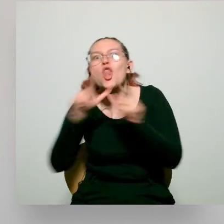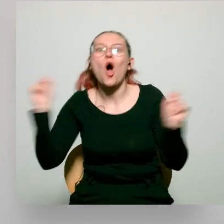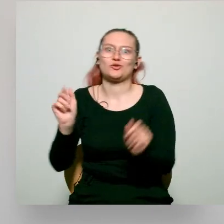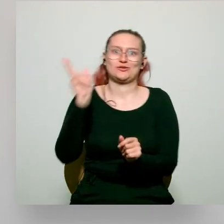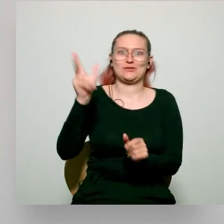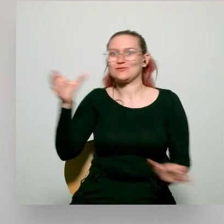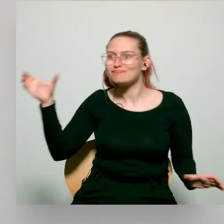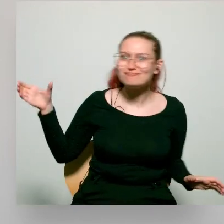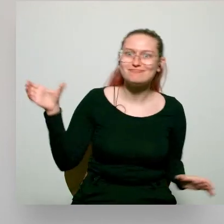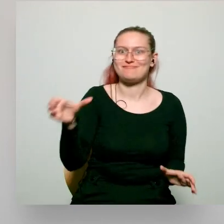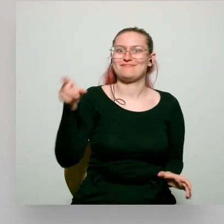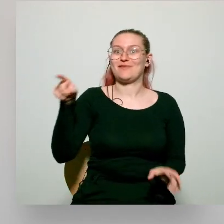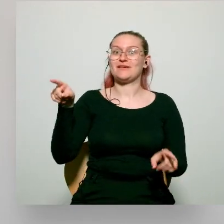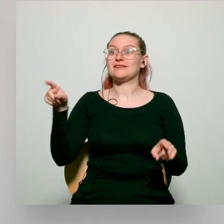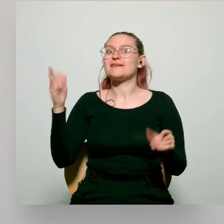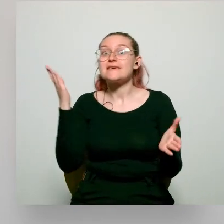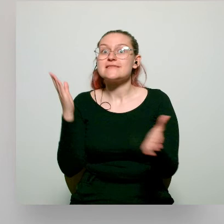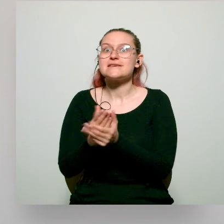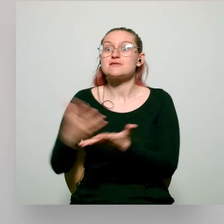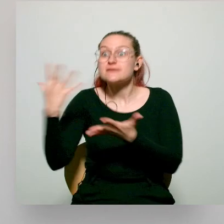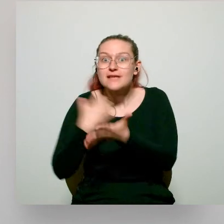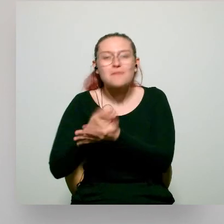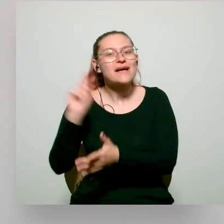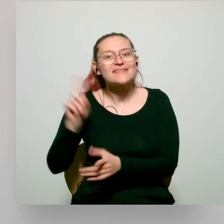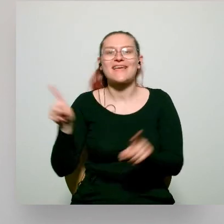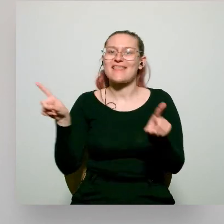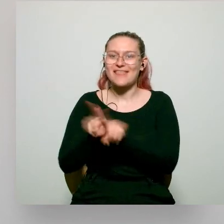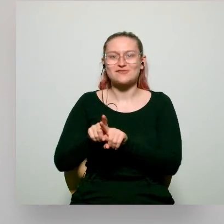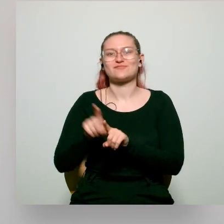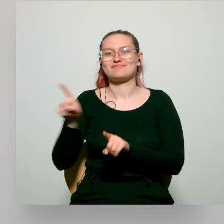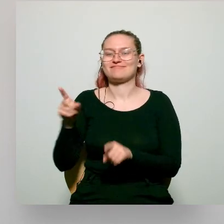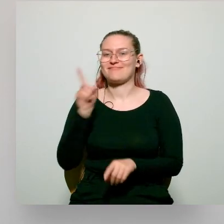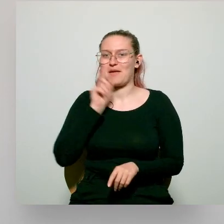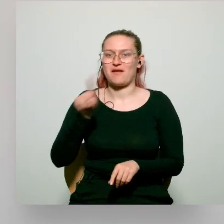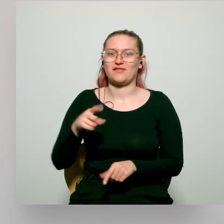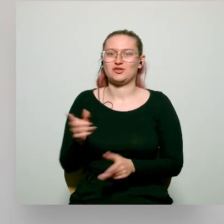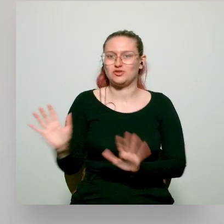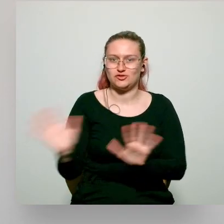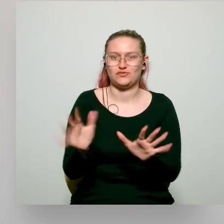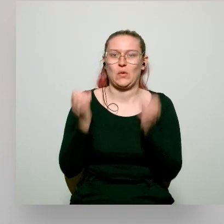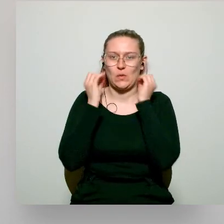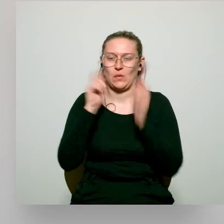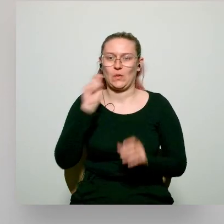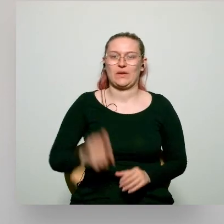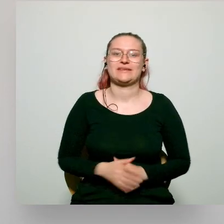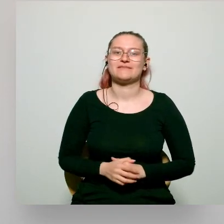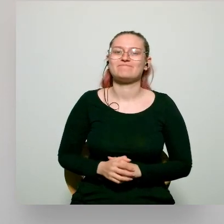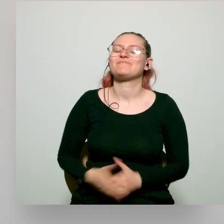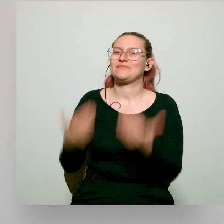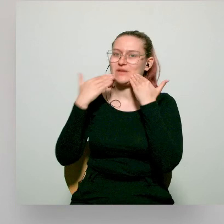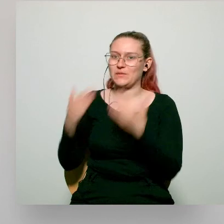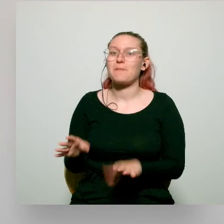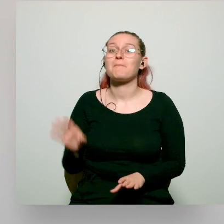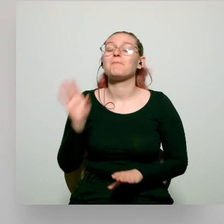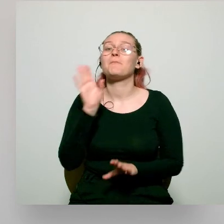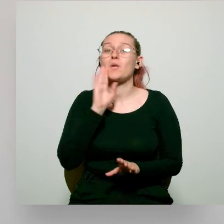znacznie bogatszą niż wcześniej. Może tym razem będziemy mieli to do czynienia. Powinno tak się stać. Dziękuję bardzo. Pani Sofio, podobne pytanie,